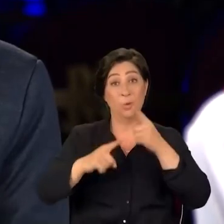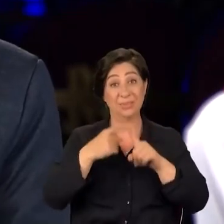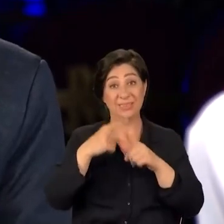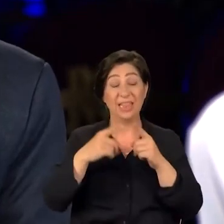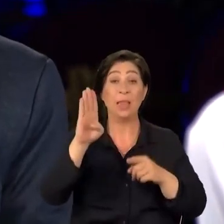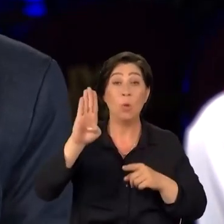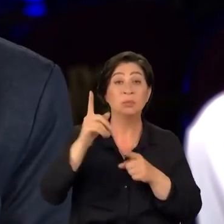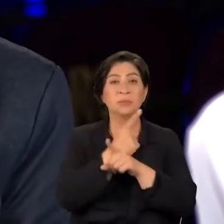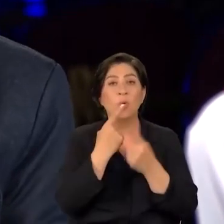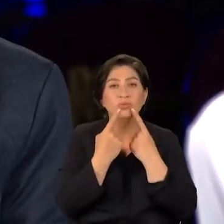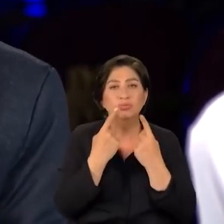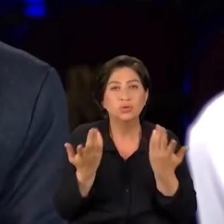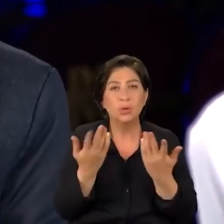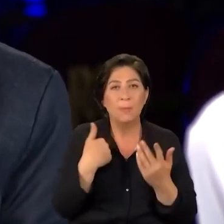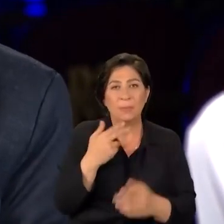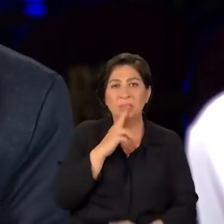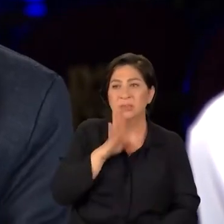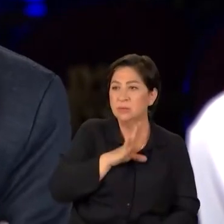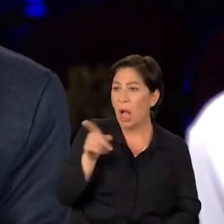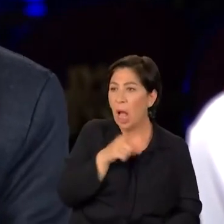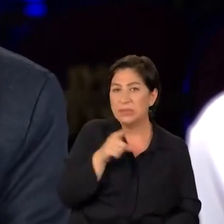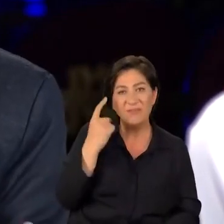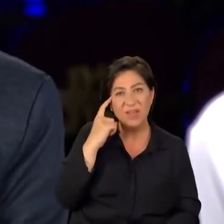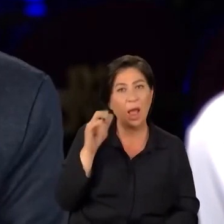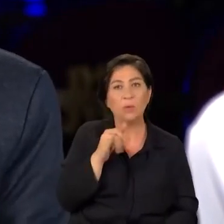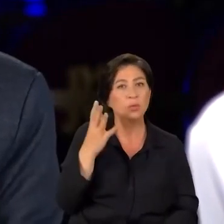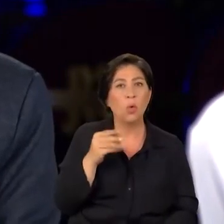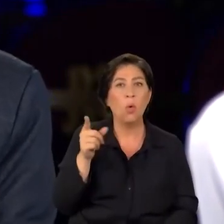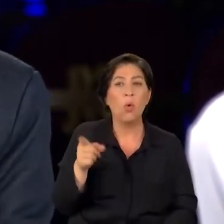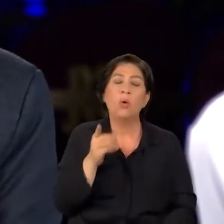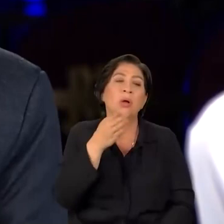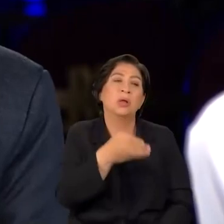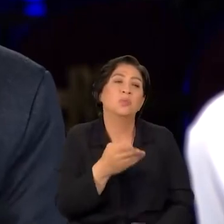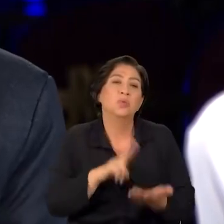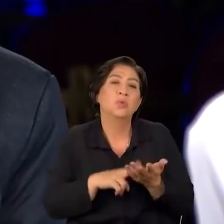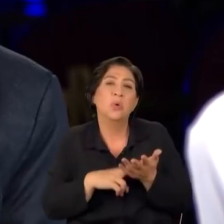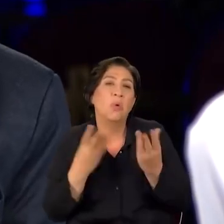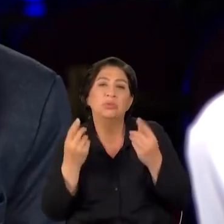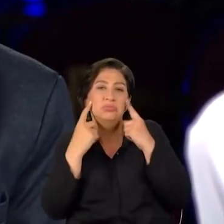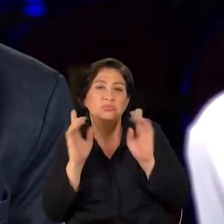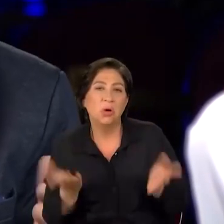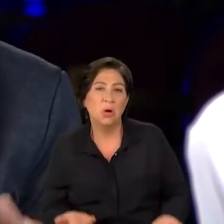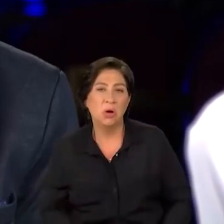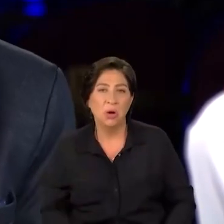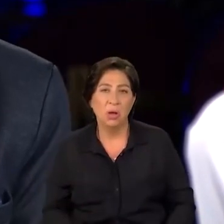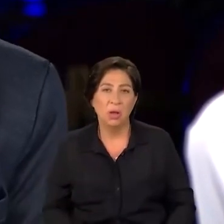falan konuşmuyoruz. Dolayısıyla da benim kızlarım hangi fikre yakın olursa olsun o partinin hiçbirine gidip oraya üye olmayı düşünmüyor.